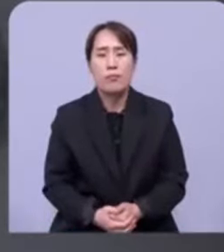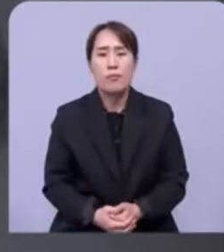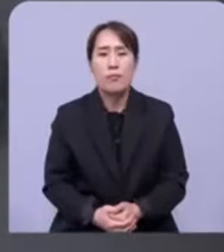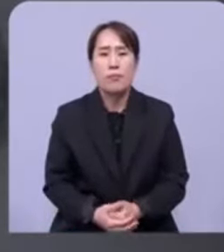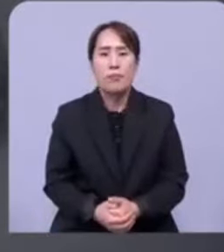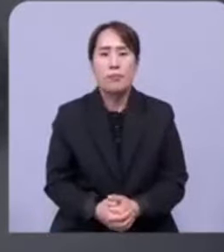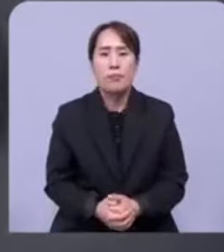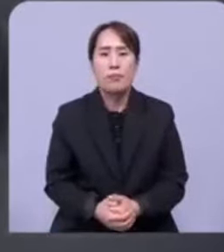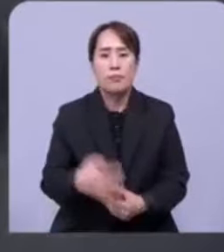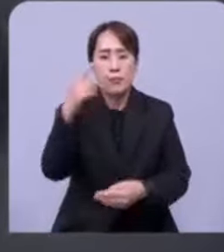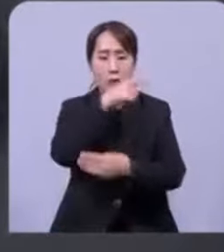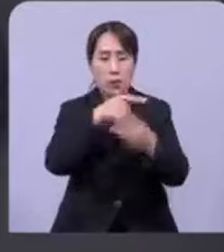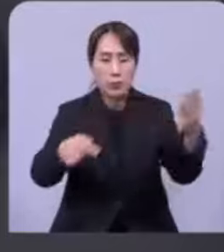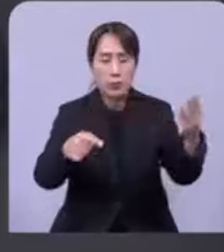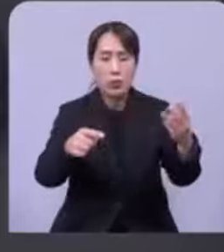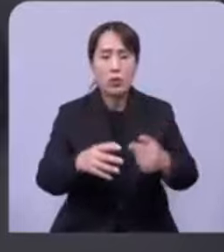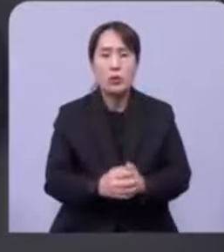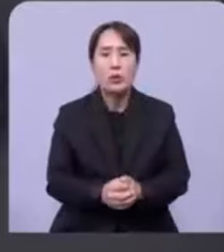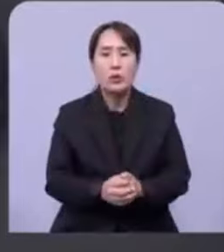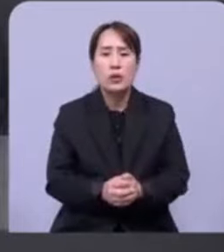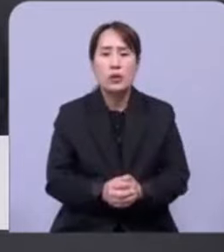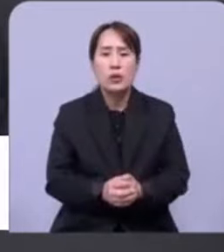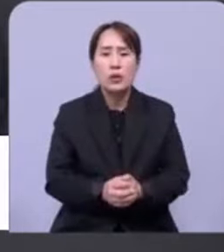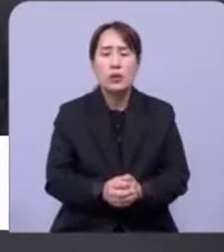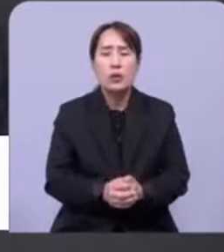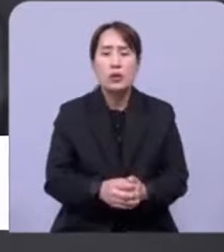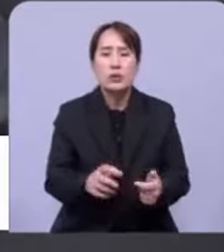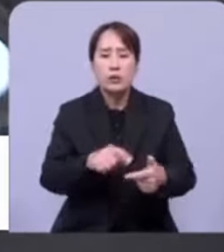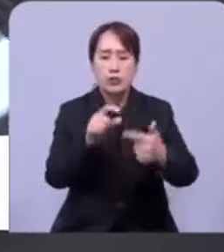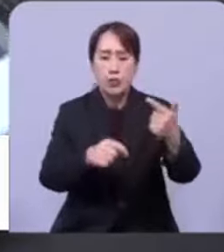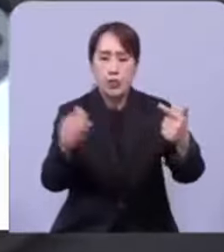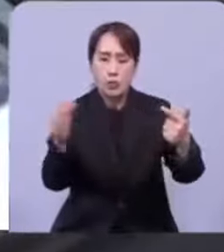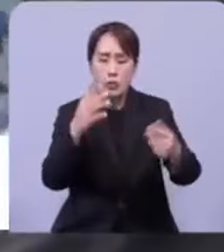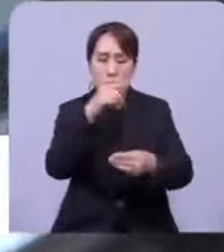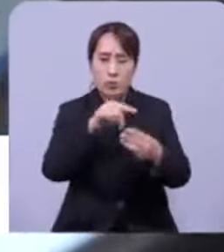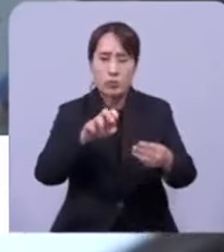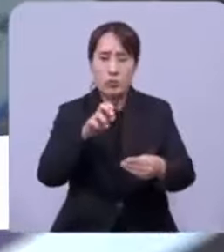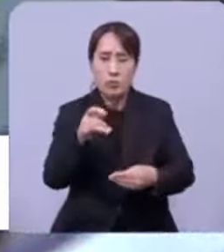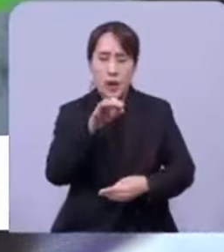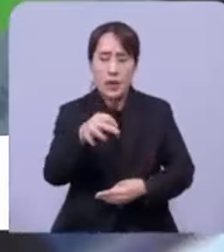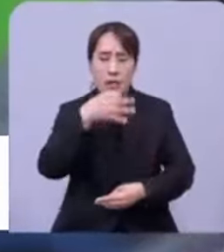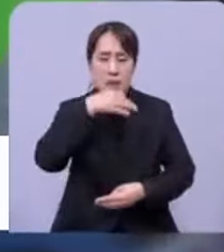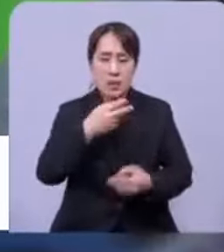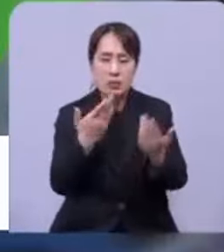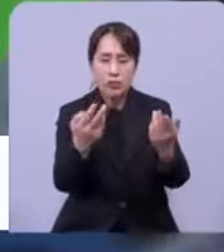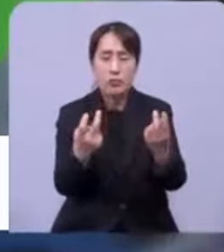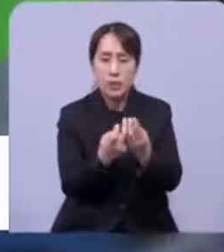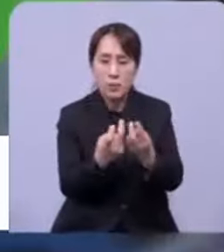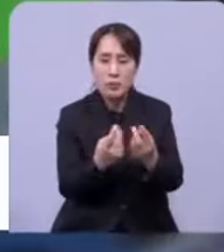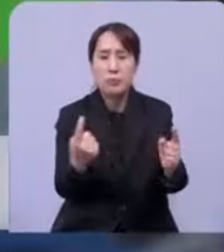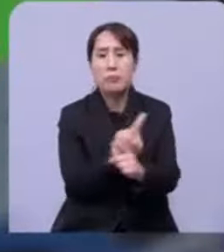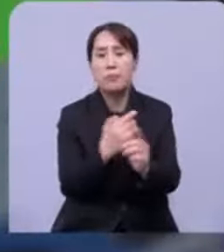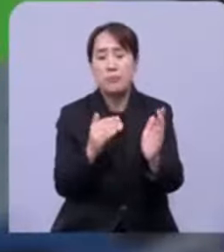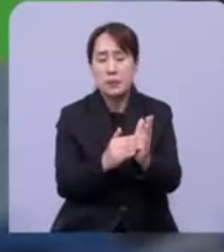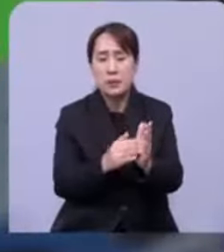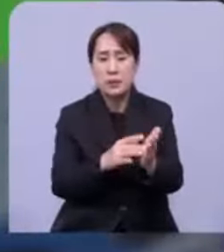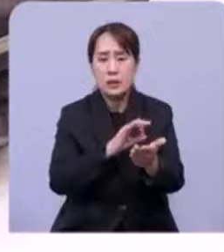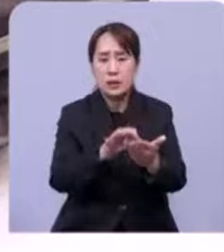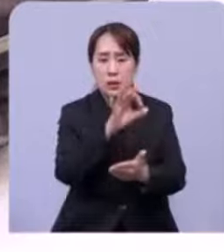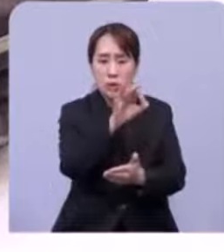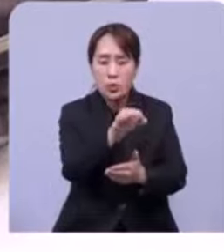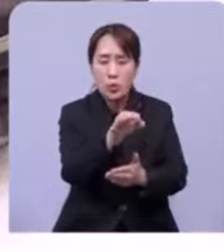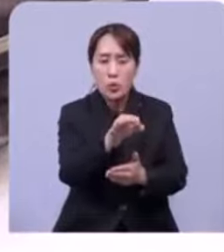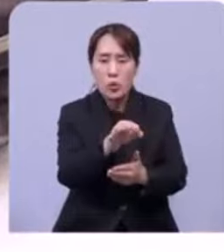기자입니다 청주시가 이달부터 지역 화폐인 청주 페이의 인센티브 지급 방식을 변경했습니다 사용액